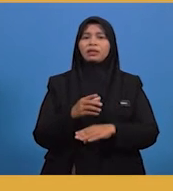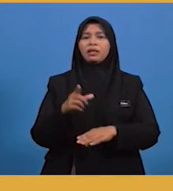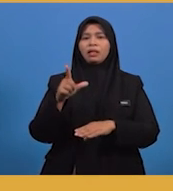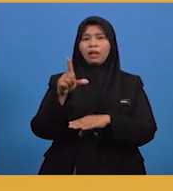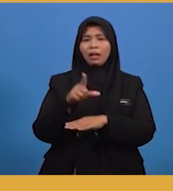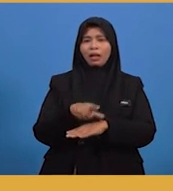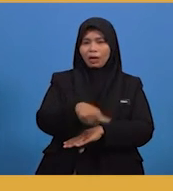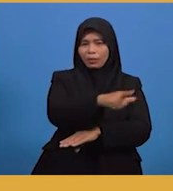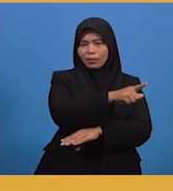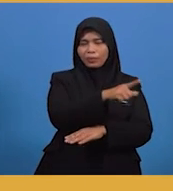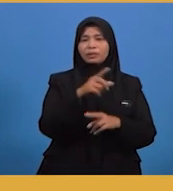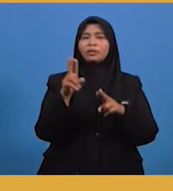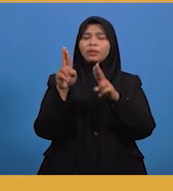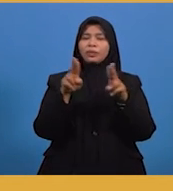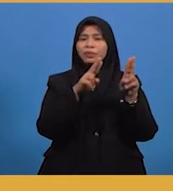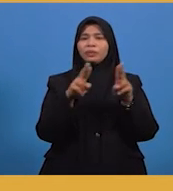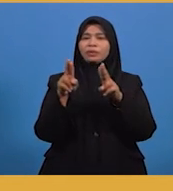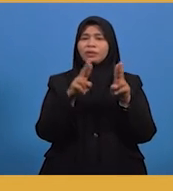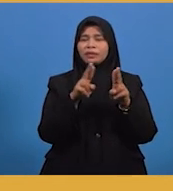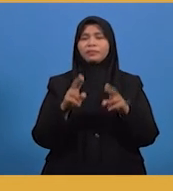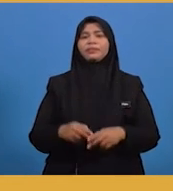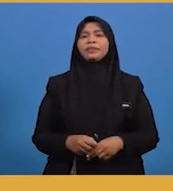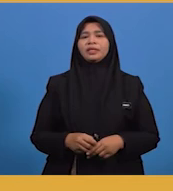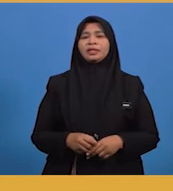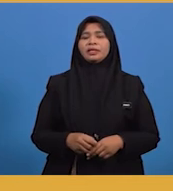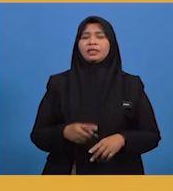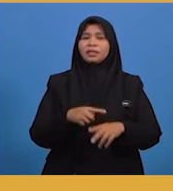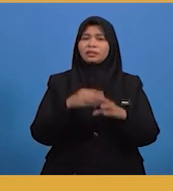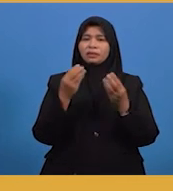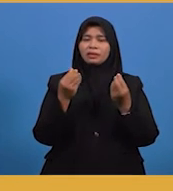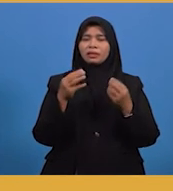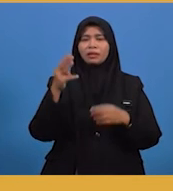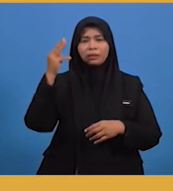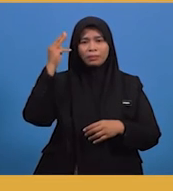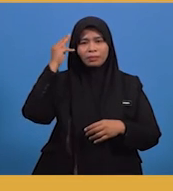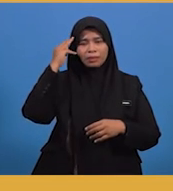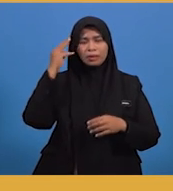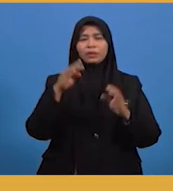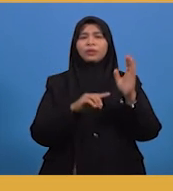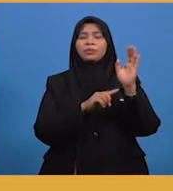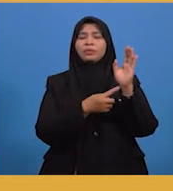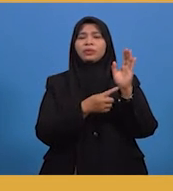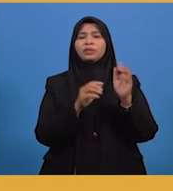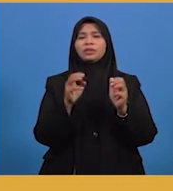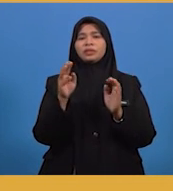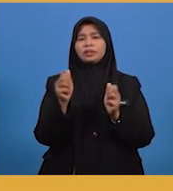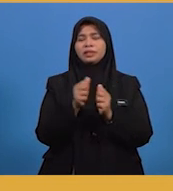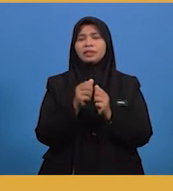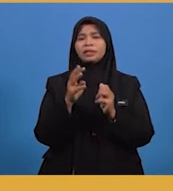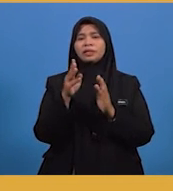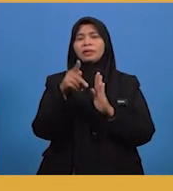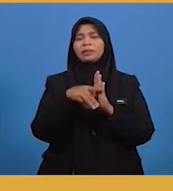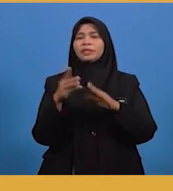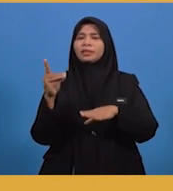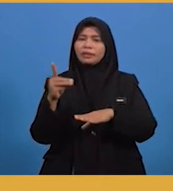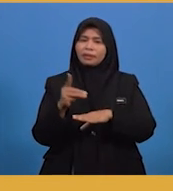dan udara. Serangan tentera Jepun ke atas di tanah Melayu bermula dengan pendaratan